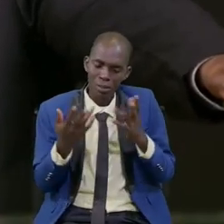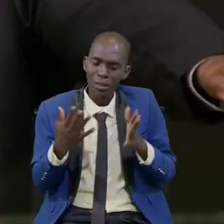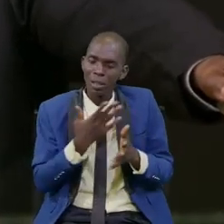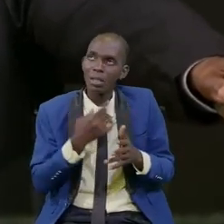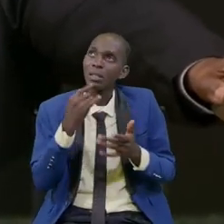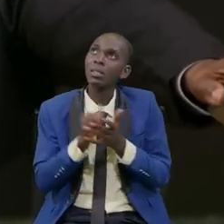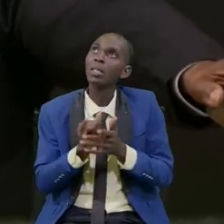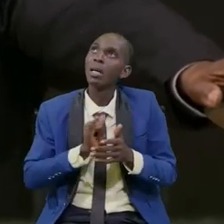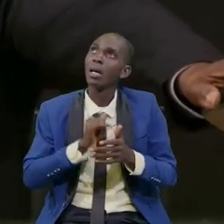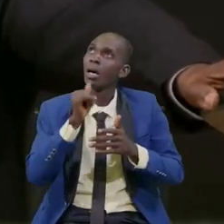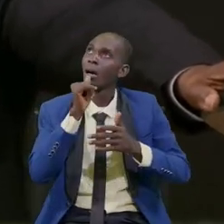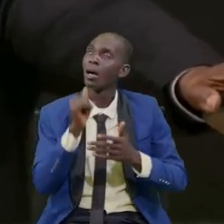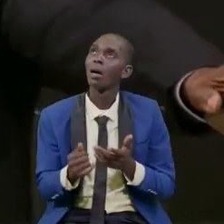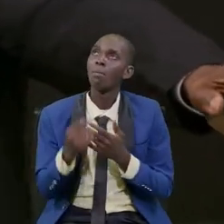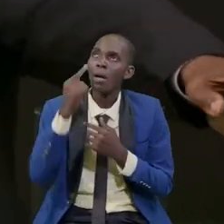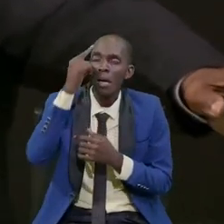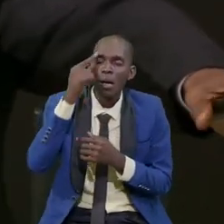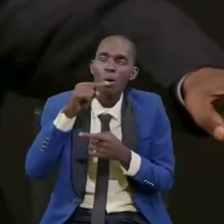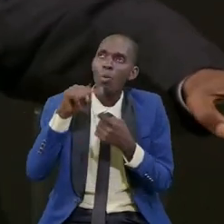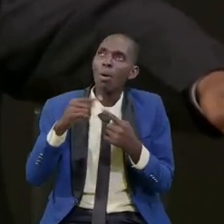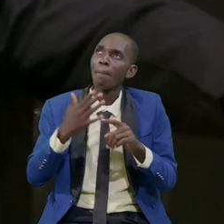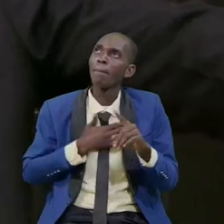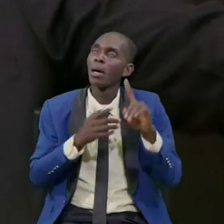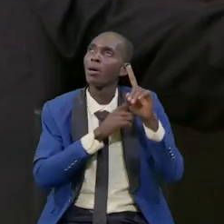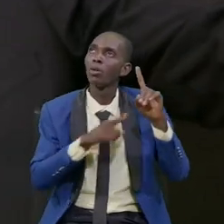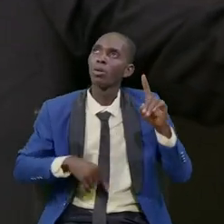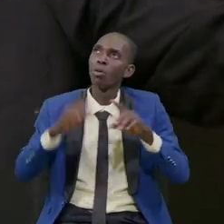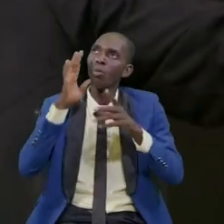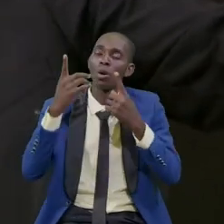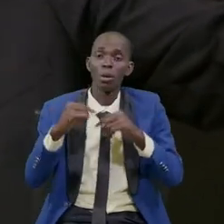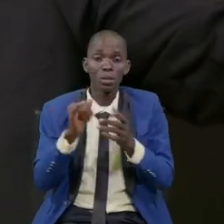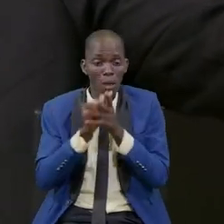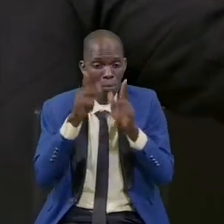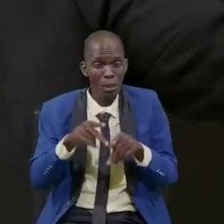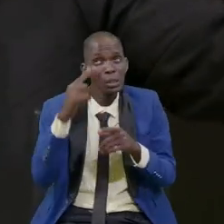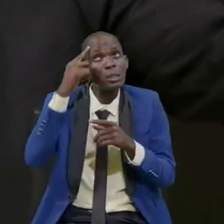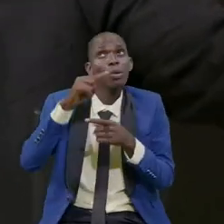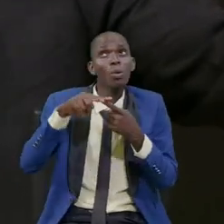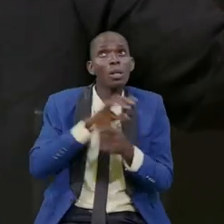pense quand mon Seigneur viendra. Et il pense et il